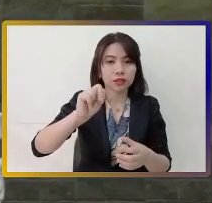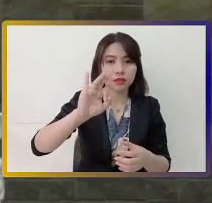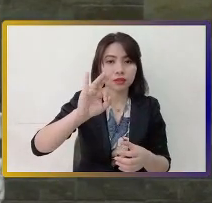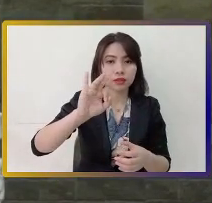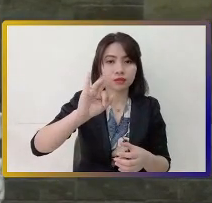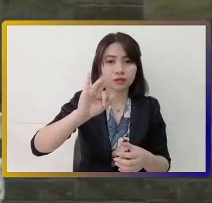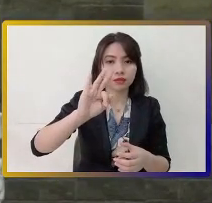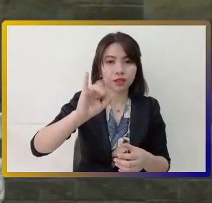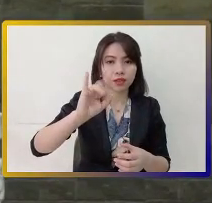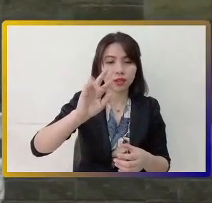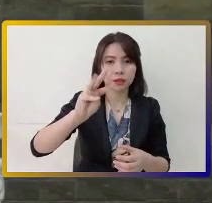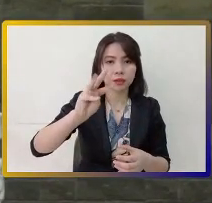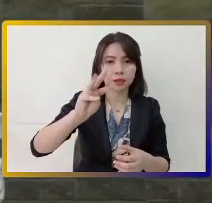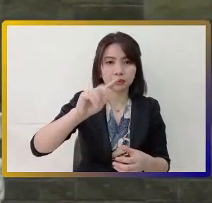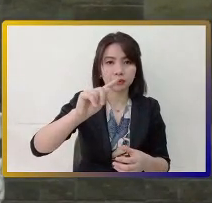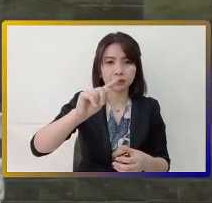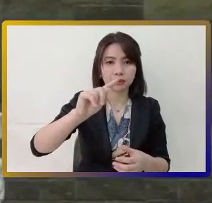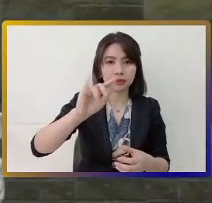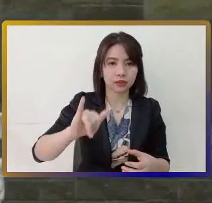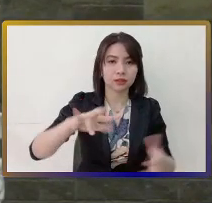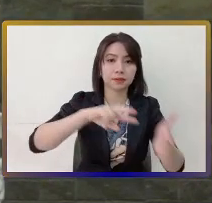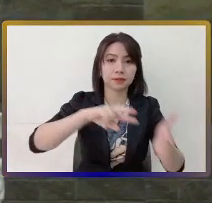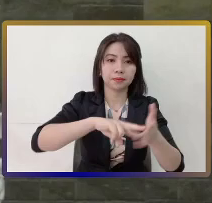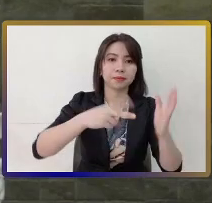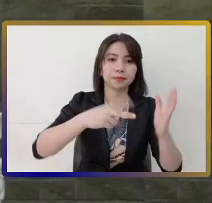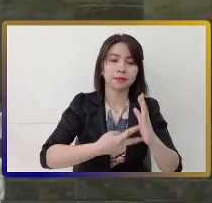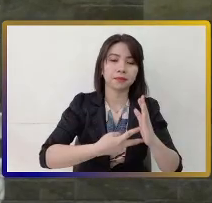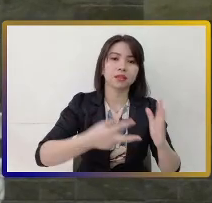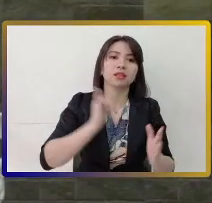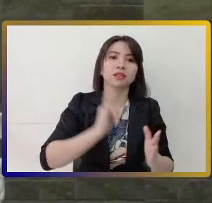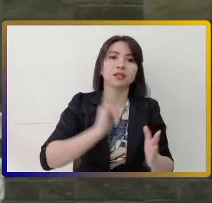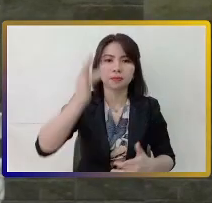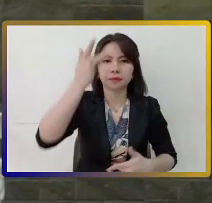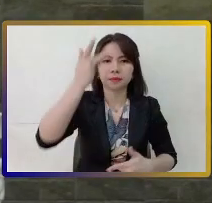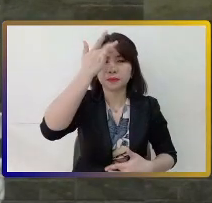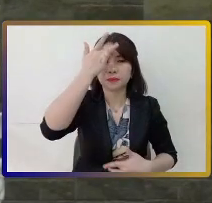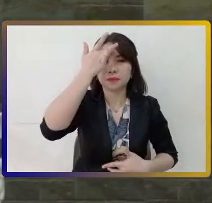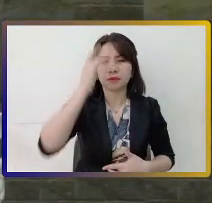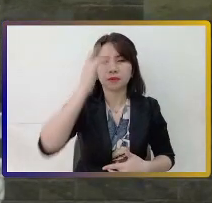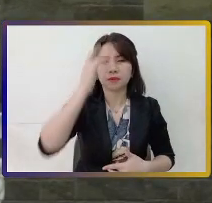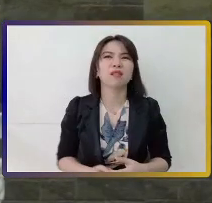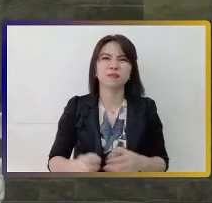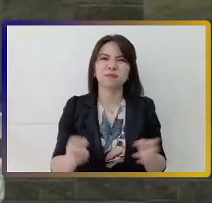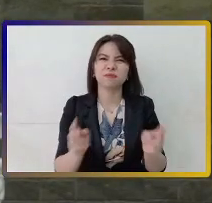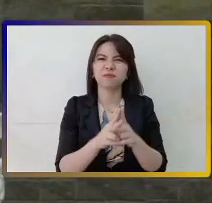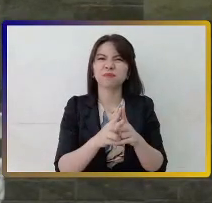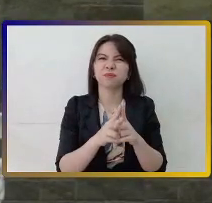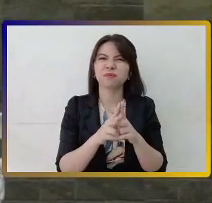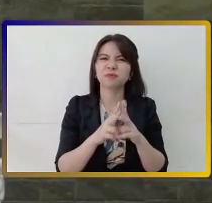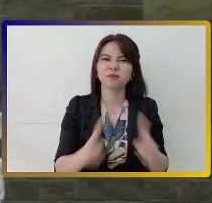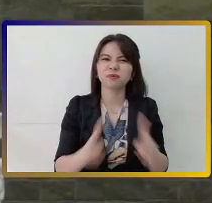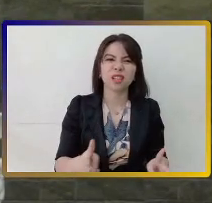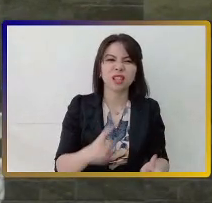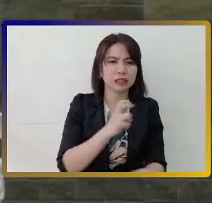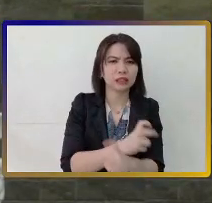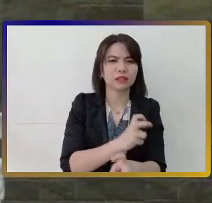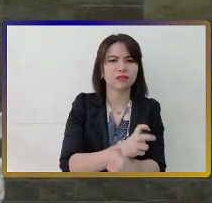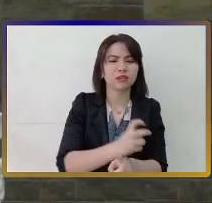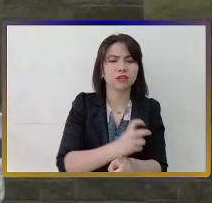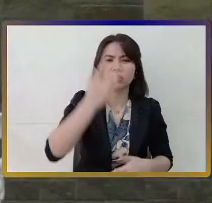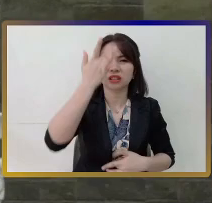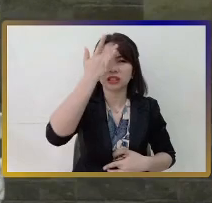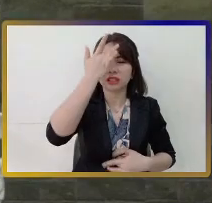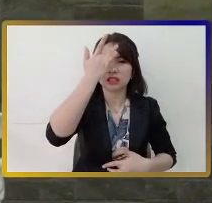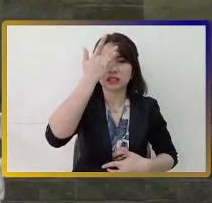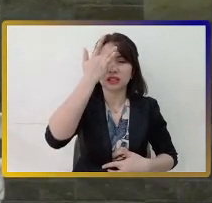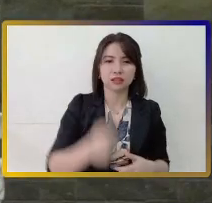a disabling spirit. As you study this passage right here, okay? Kasi makikita